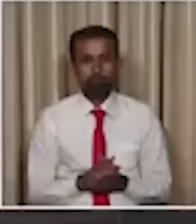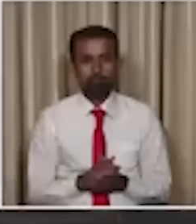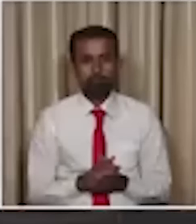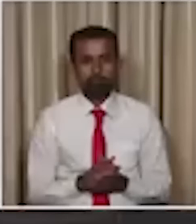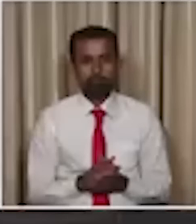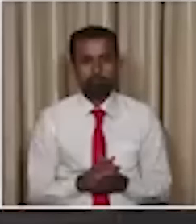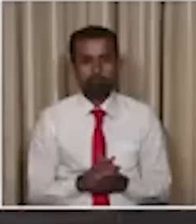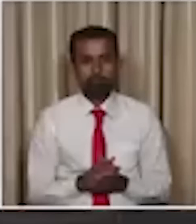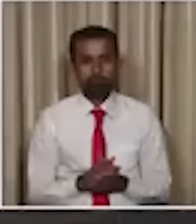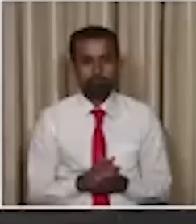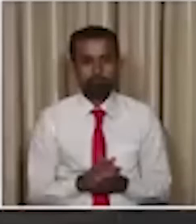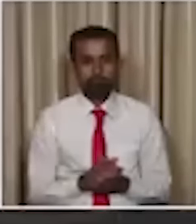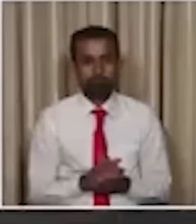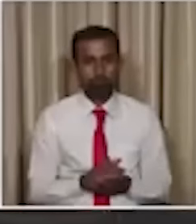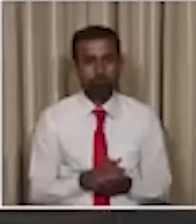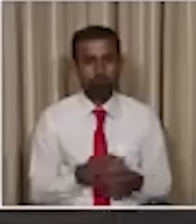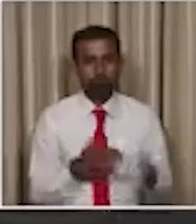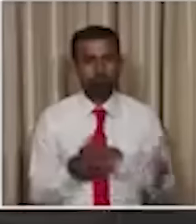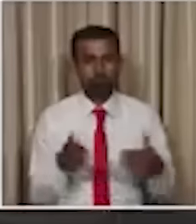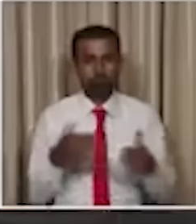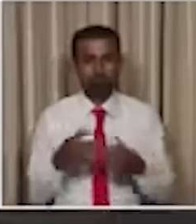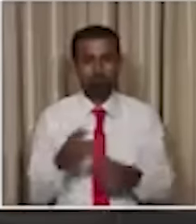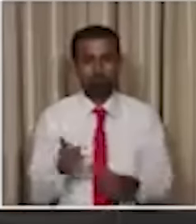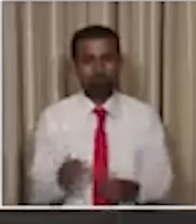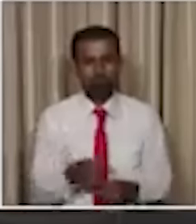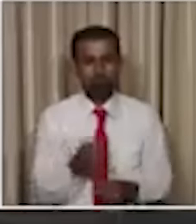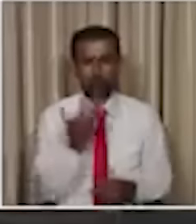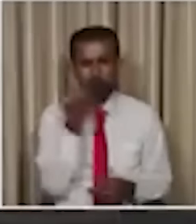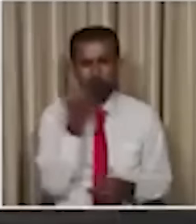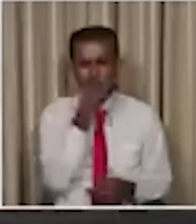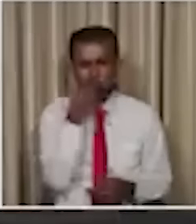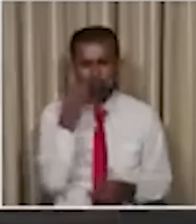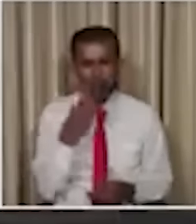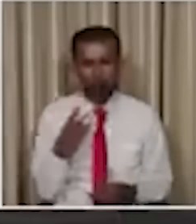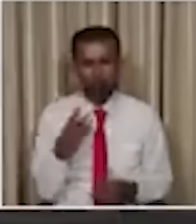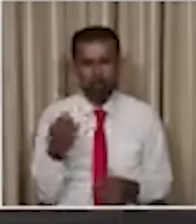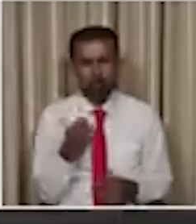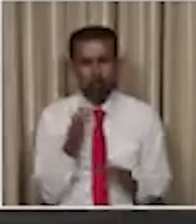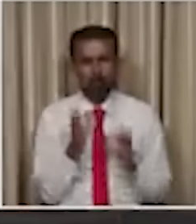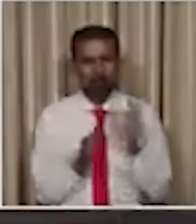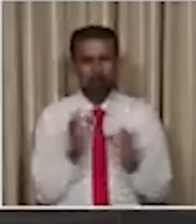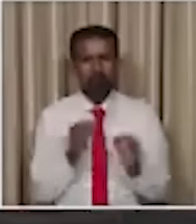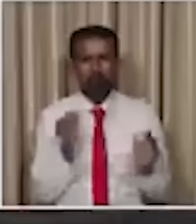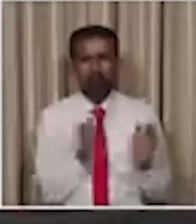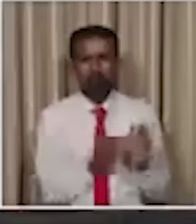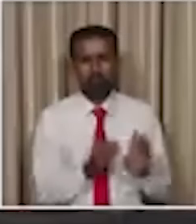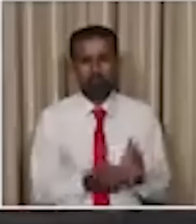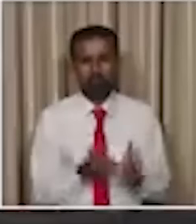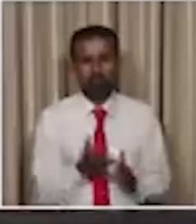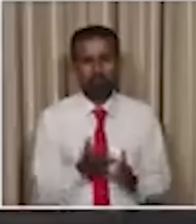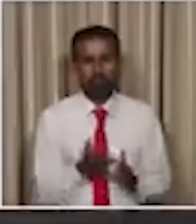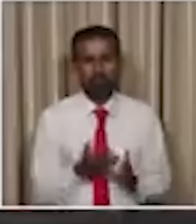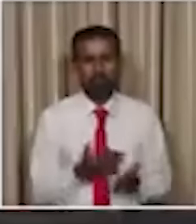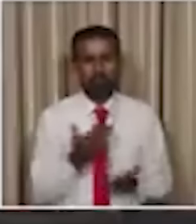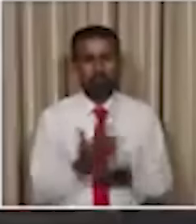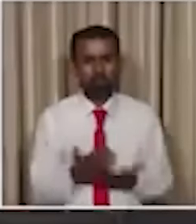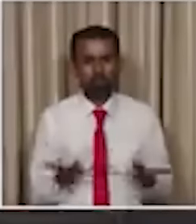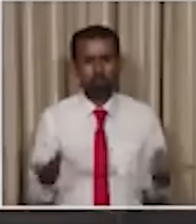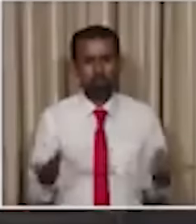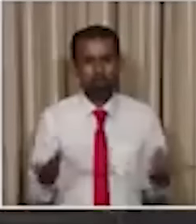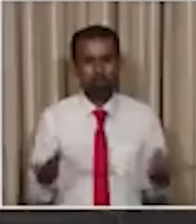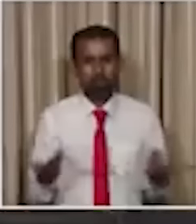මේකට එක එක දින මාසෙ තුනෙන් තුනට අලුත් කතාවක් ගේනවා. ගෙනල්ලා මේක නවතින්නේ. ඉතින්